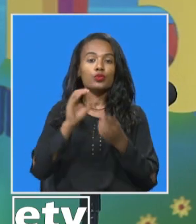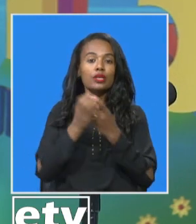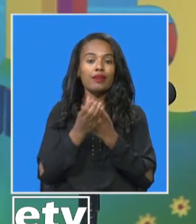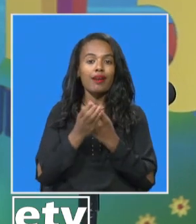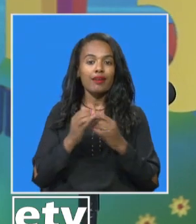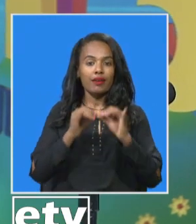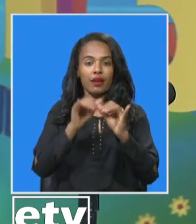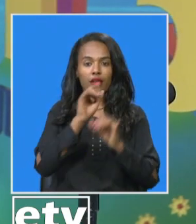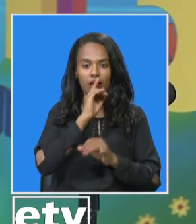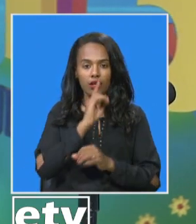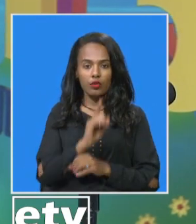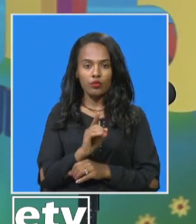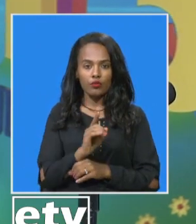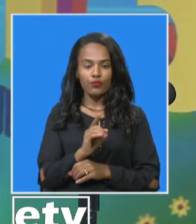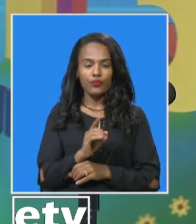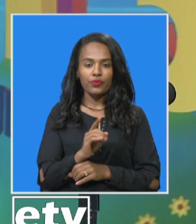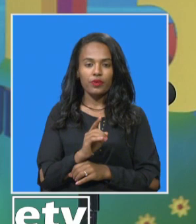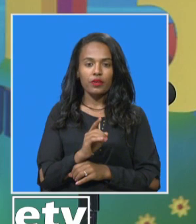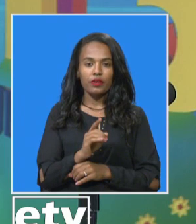ነው።